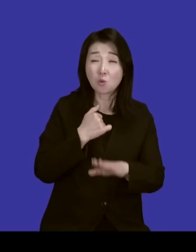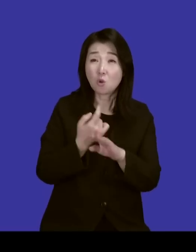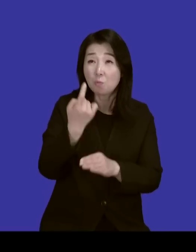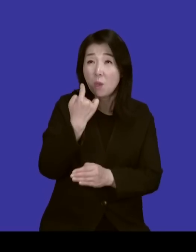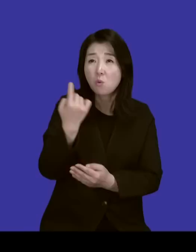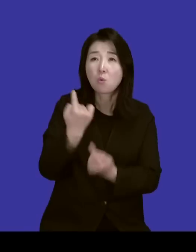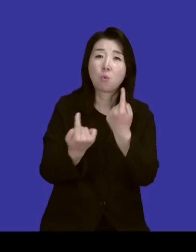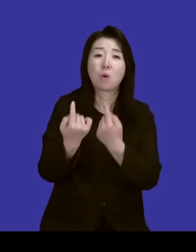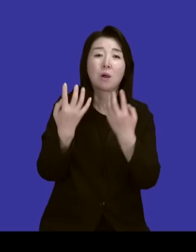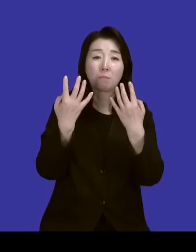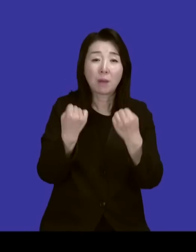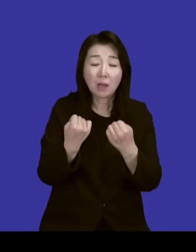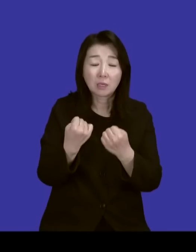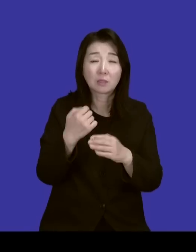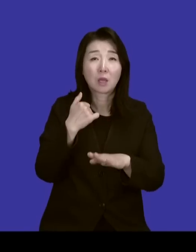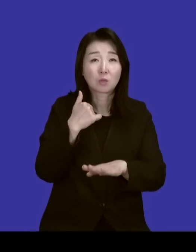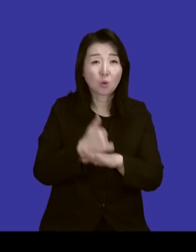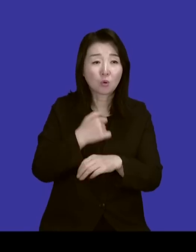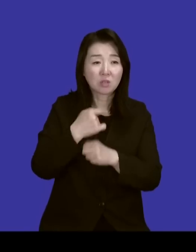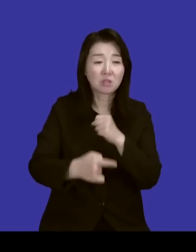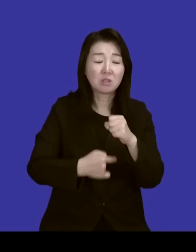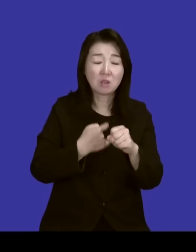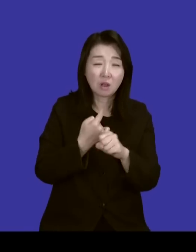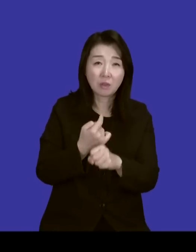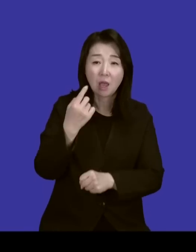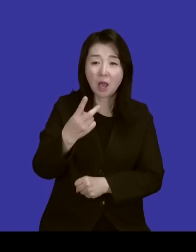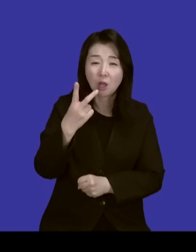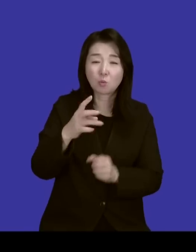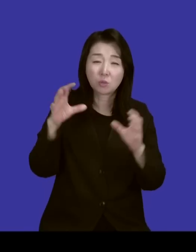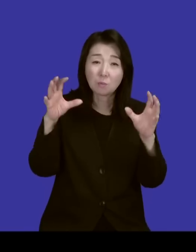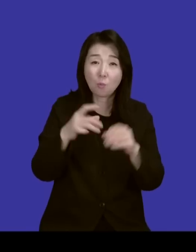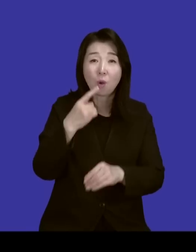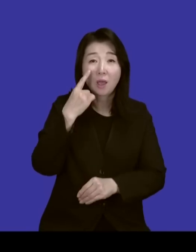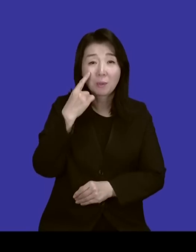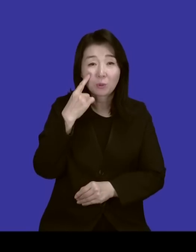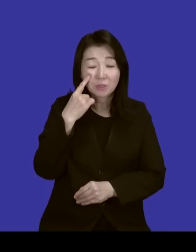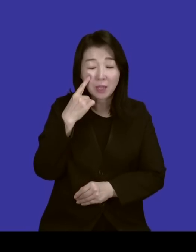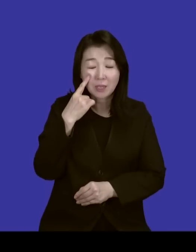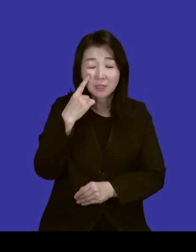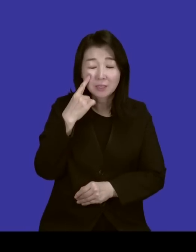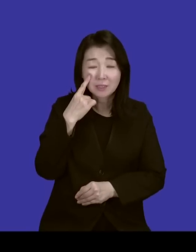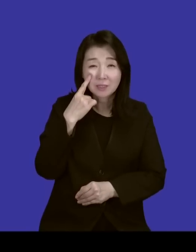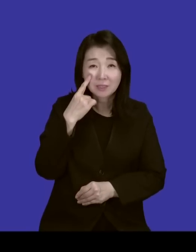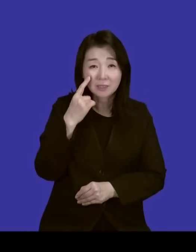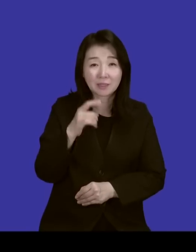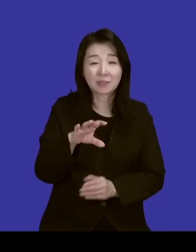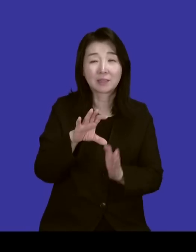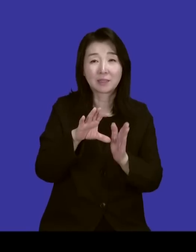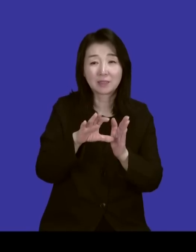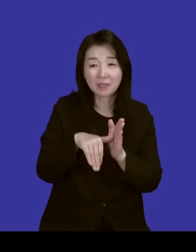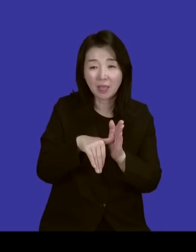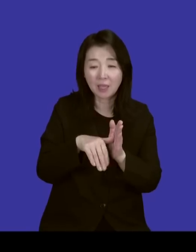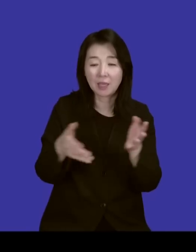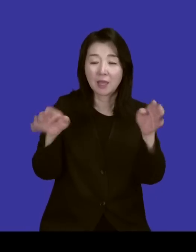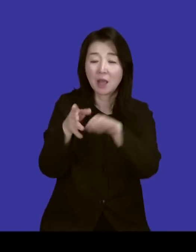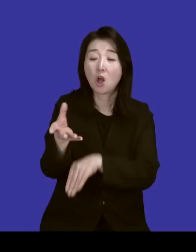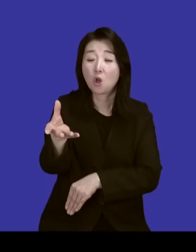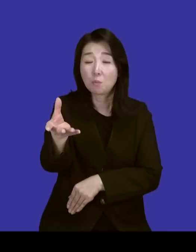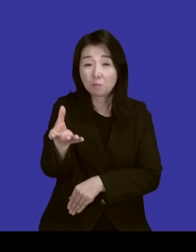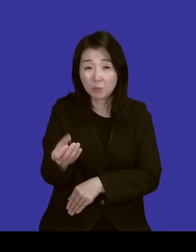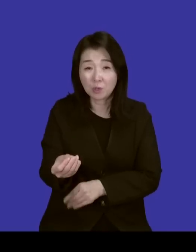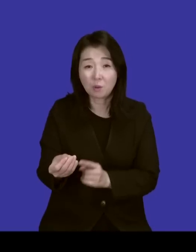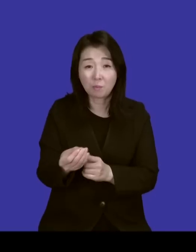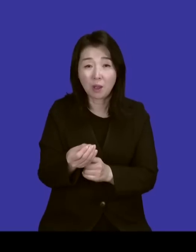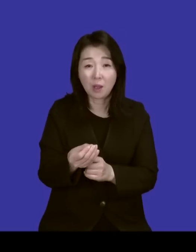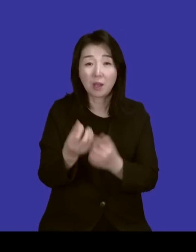1년에 한두 번씩 모아서 하자. 그래서 유관순 기념관을 빌려갖고 새 생활